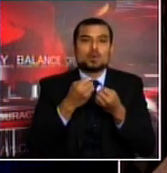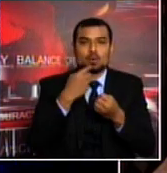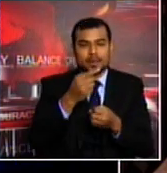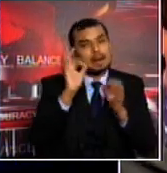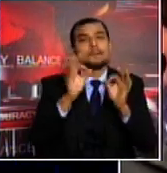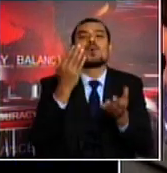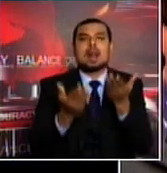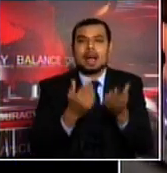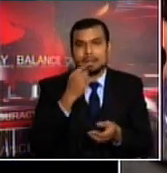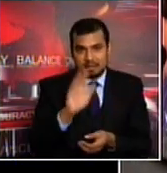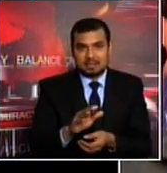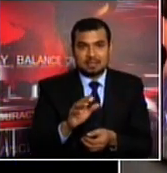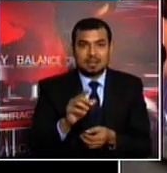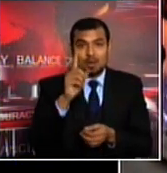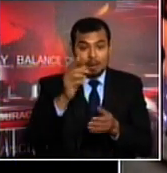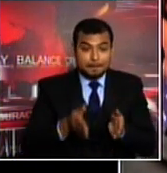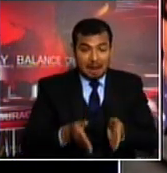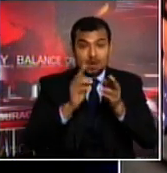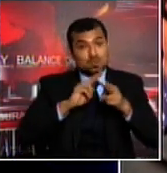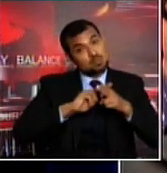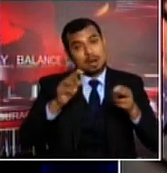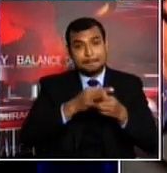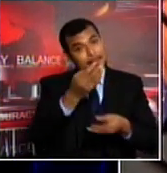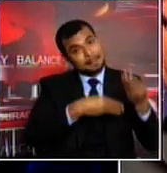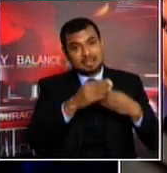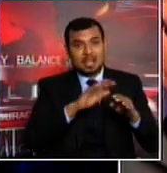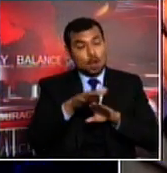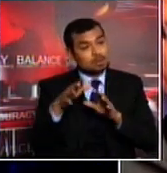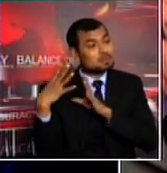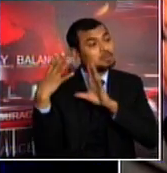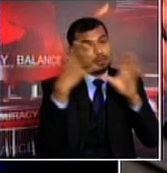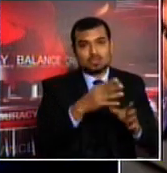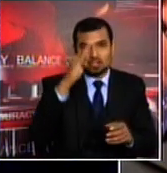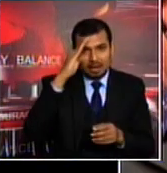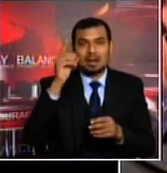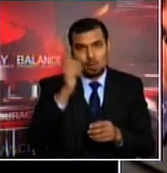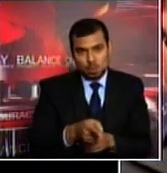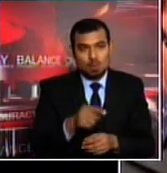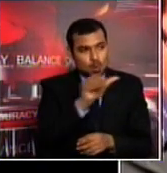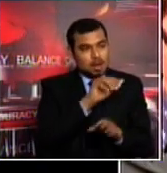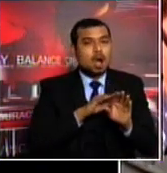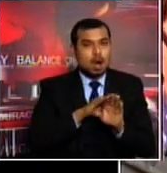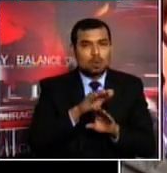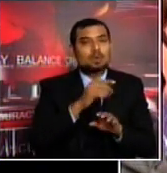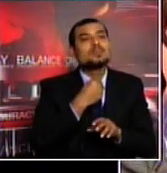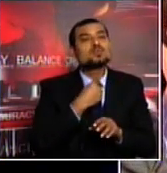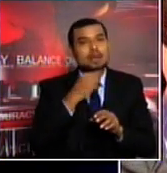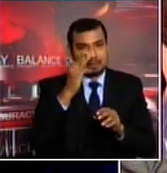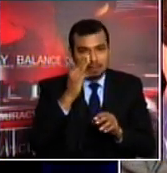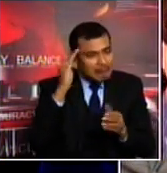हुन सक्छ। सिङ्गो सडक नै व्यवसायीहरूलाई सुम्पिसकेको सरकारले पनि उनीहरूलाई विश्वासमा